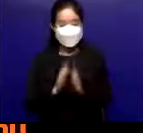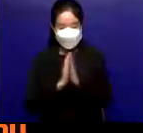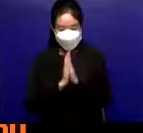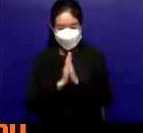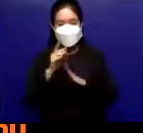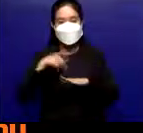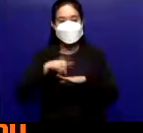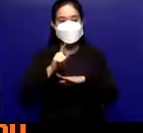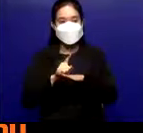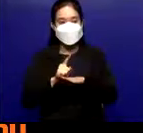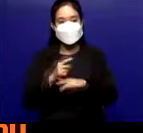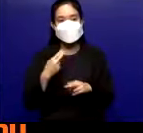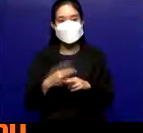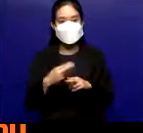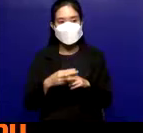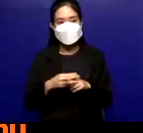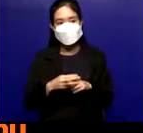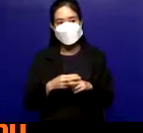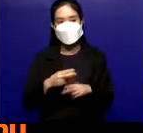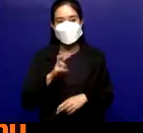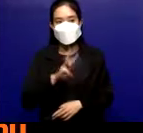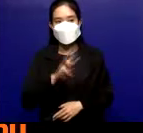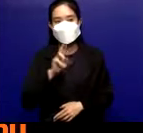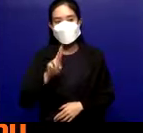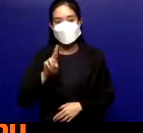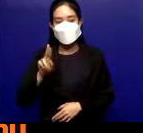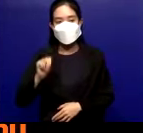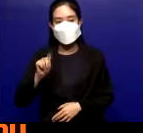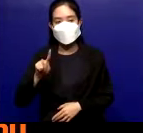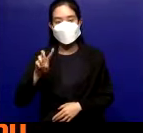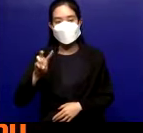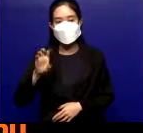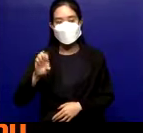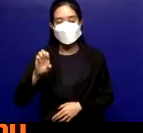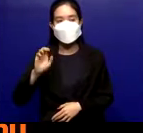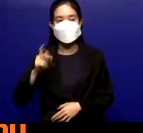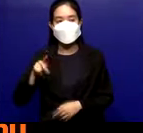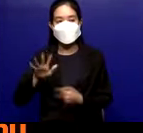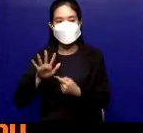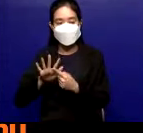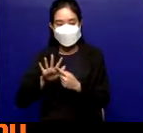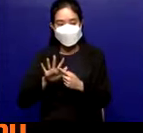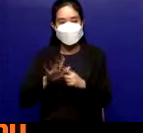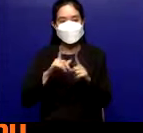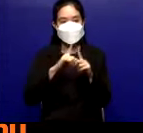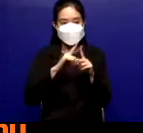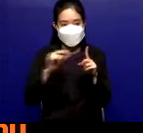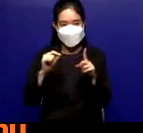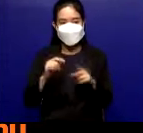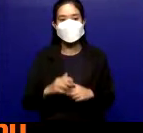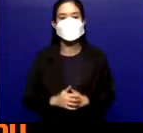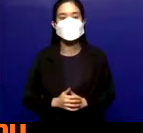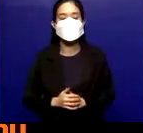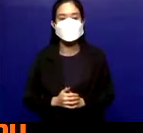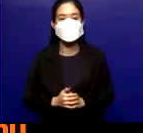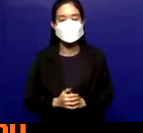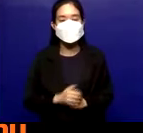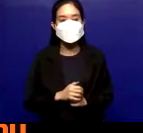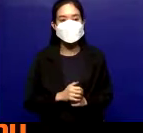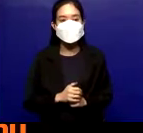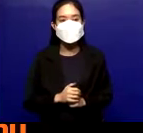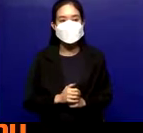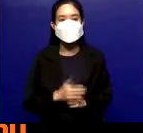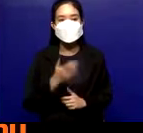ดิฉันวันวิภาไม้สนสมาชิกสภาผู้แทนราษฎรแบบบัญชีรายชื่อพรรคก้าวไกลสัดส่วนปีกแรงงานท่านประธาน